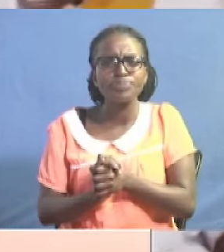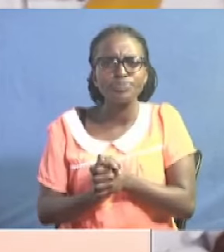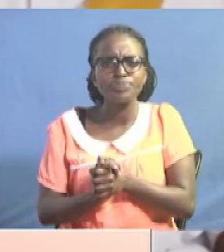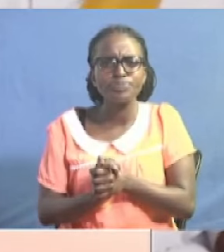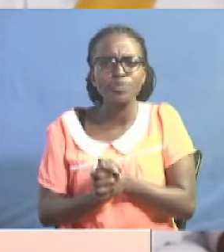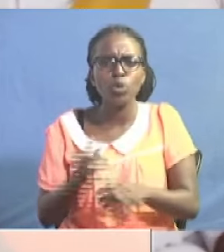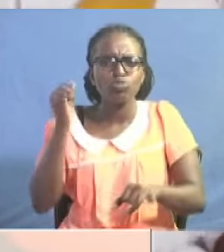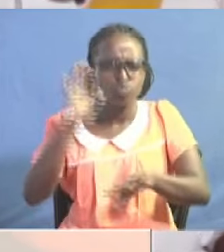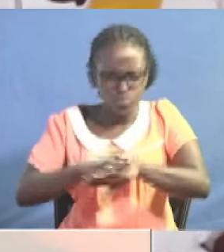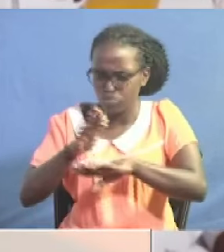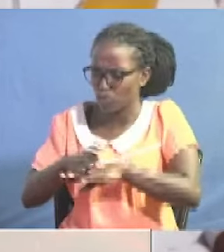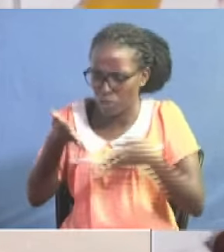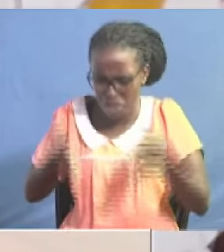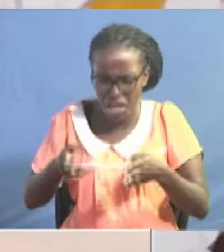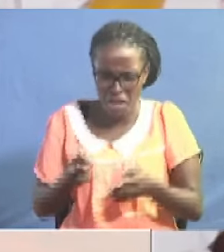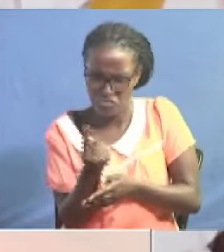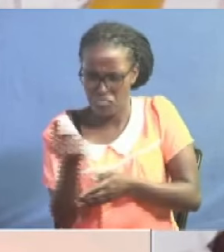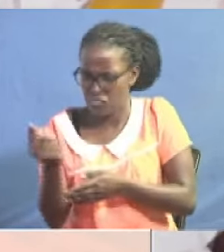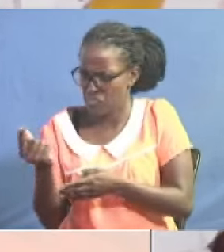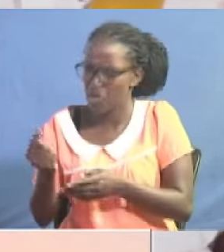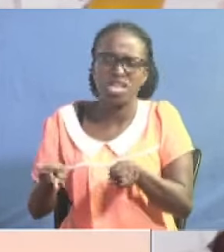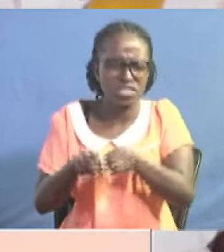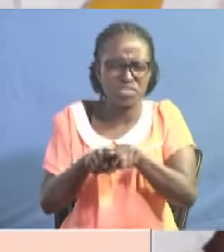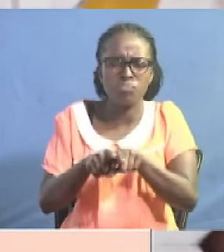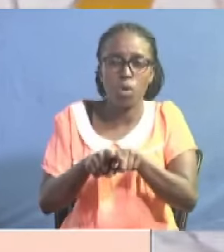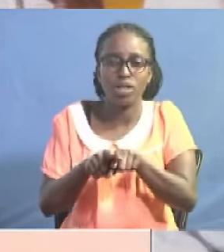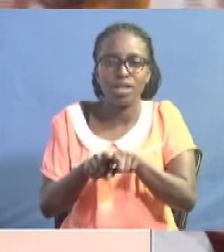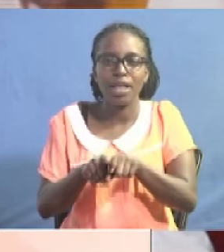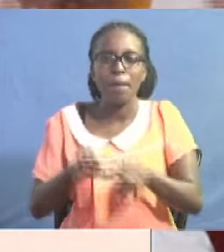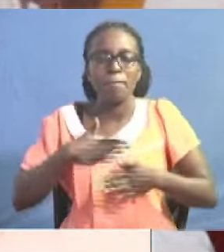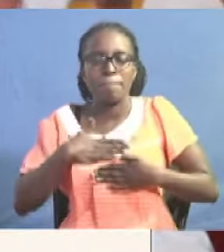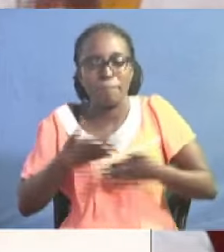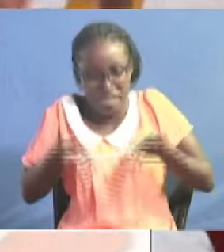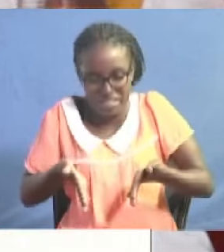Imebaki kidogo eh? Sasa hiyo mali imebaki ni yangu.